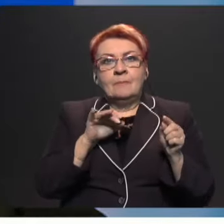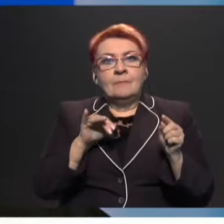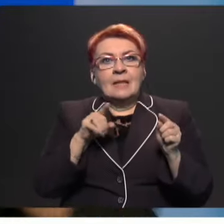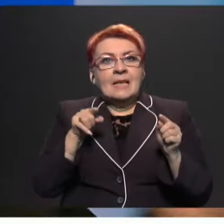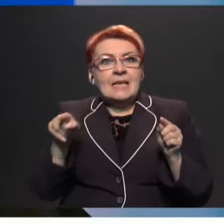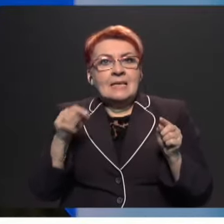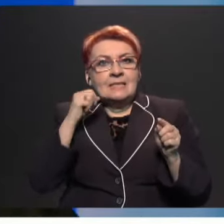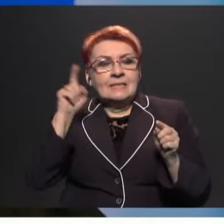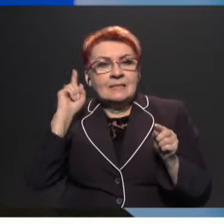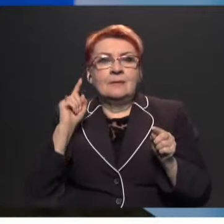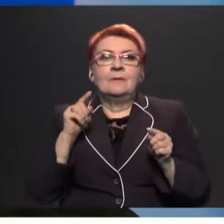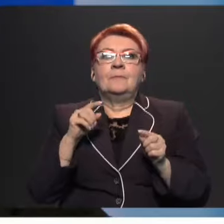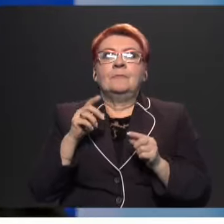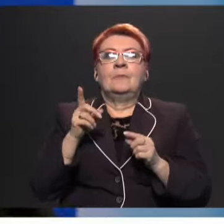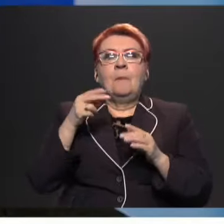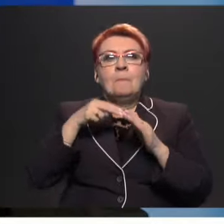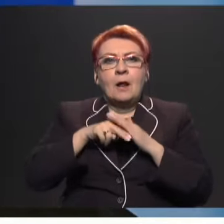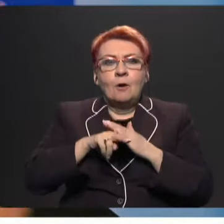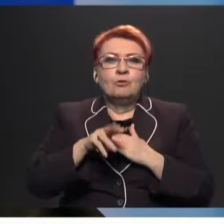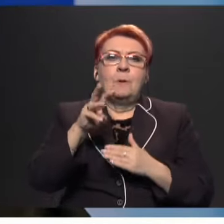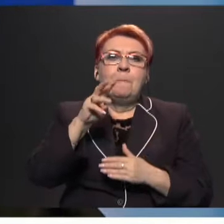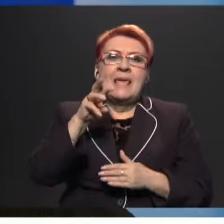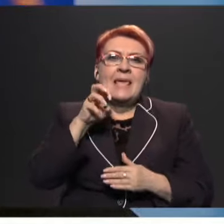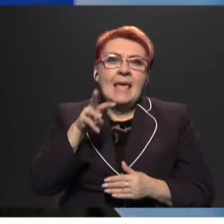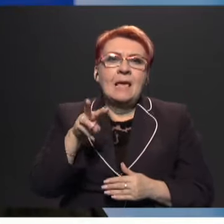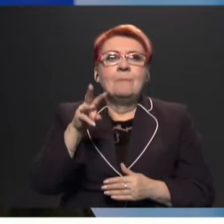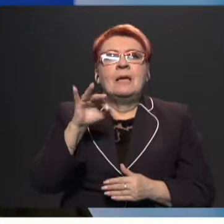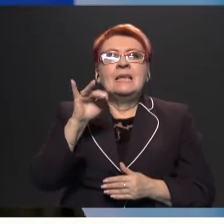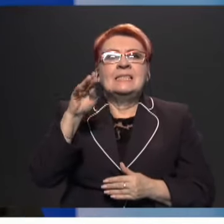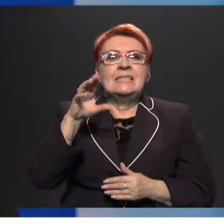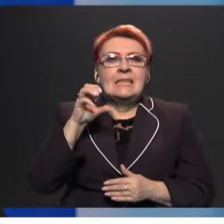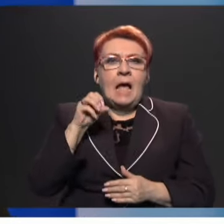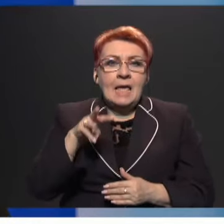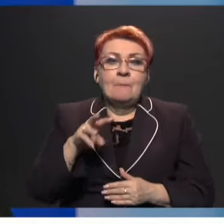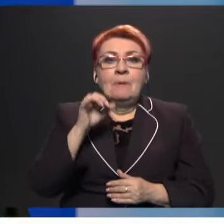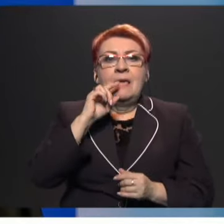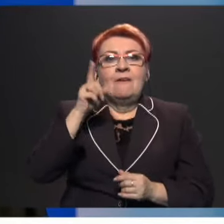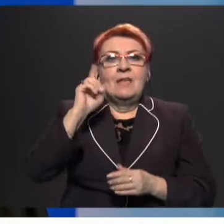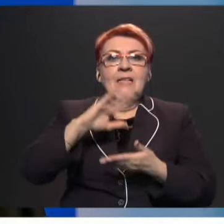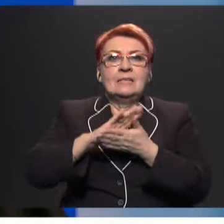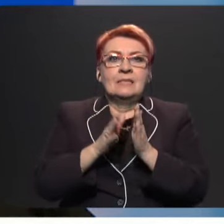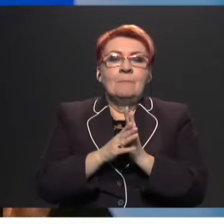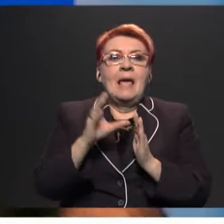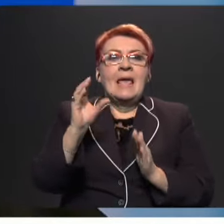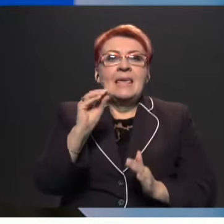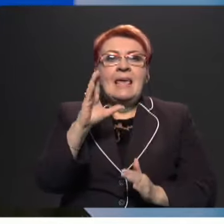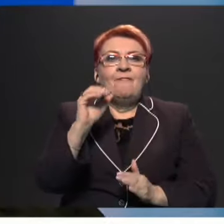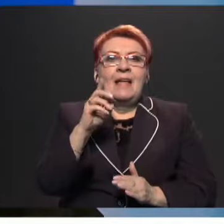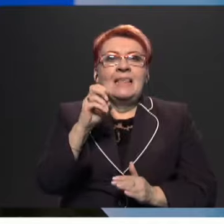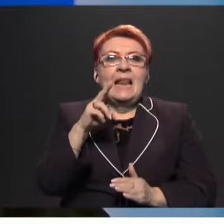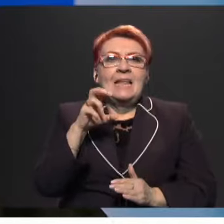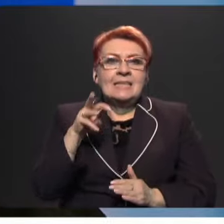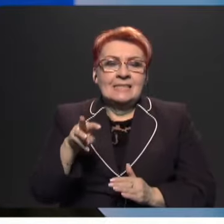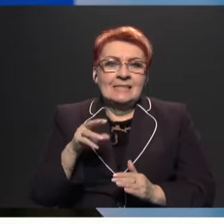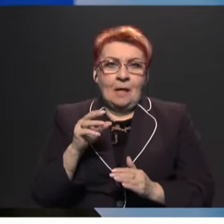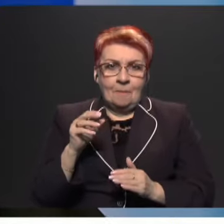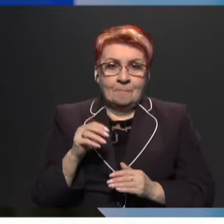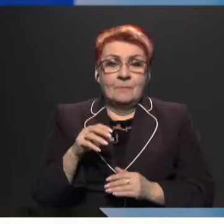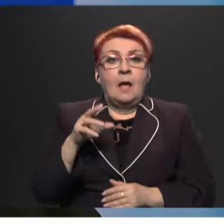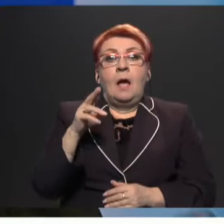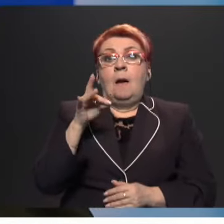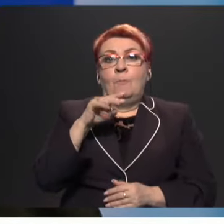иначе, пророчествовалось и Михеем, и Исаием, и вообще называют Ветхий Заветным евангелистом. Про Моисея, про Давида я вообще